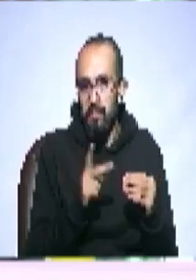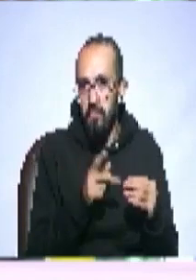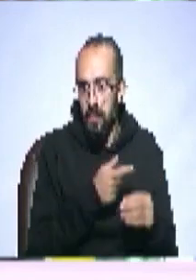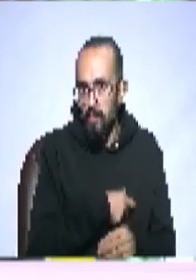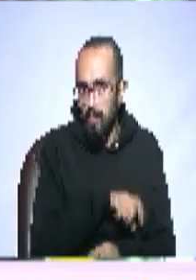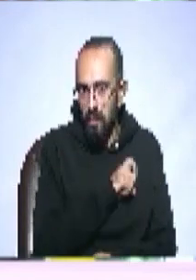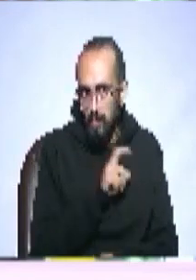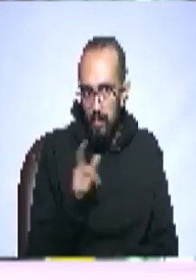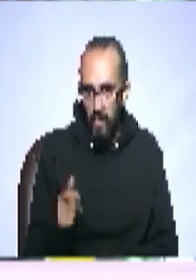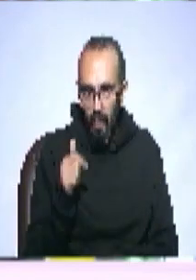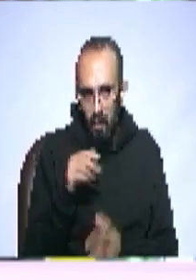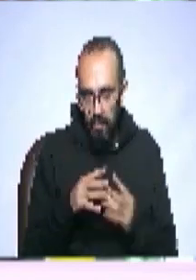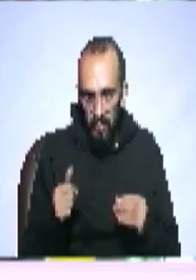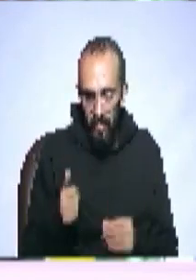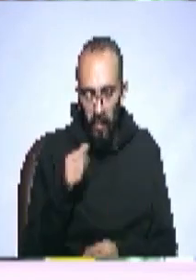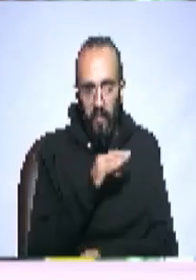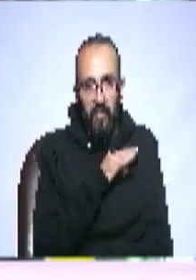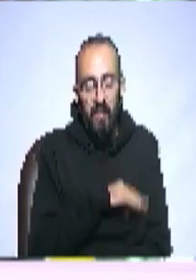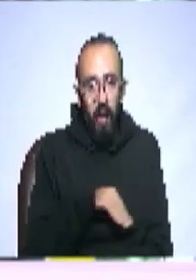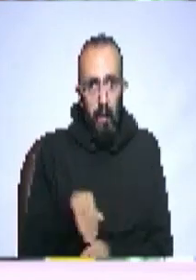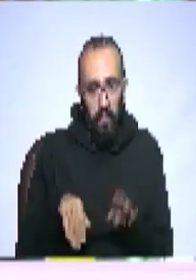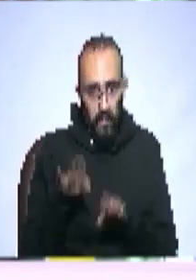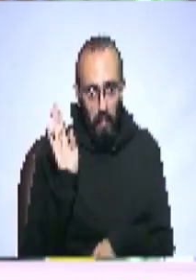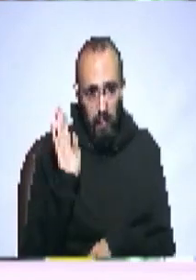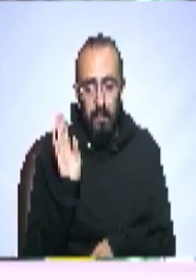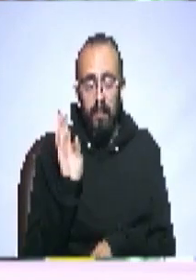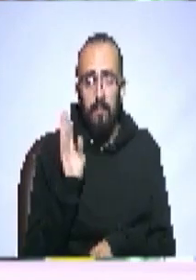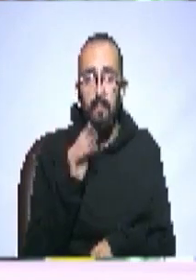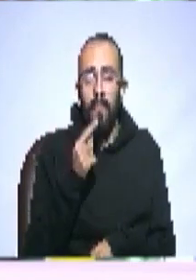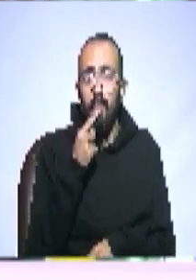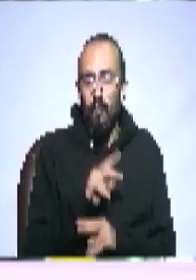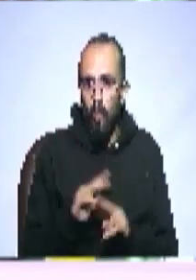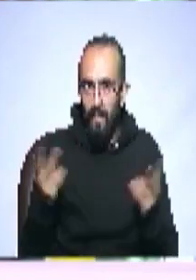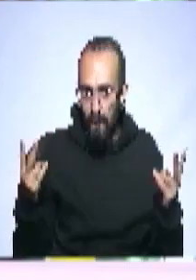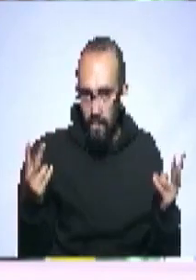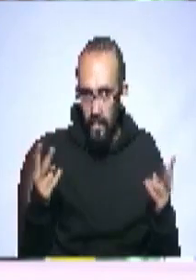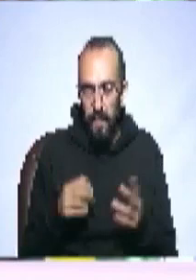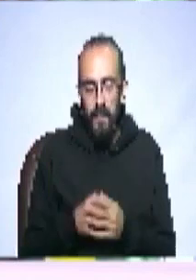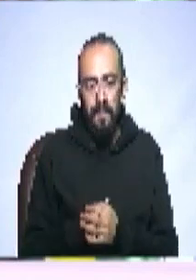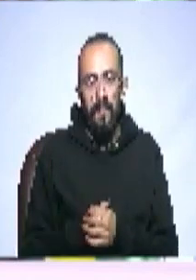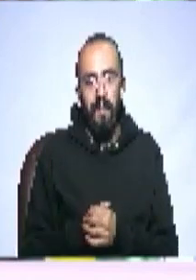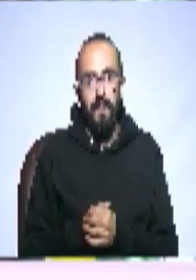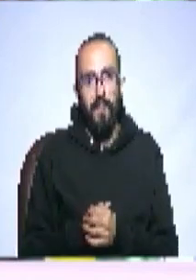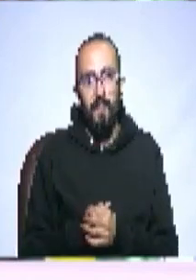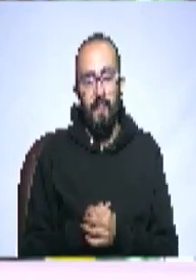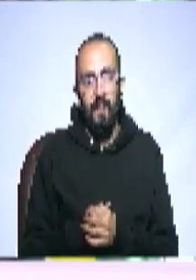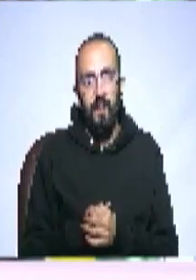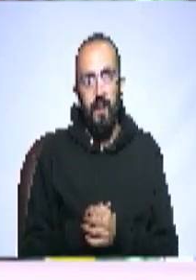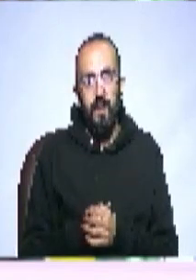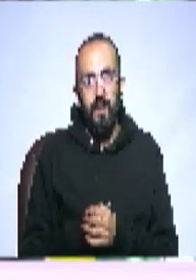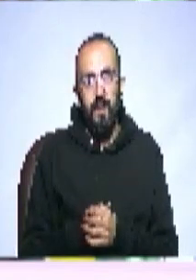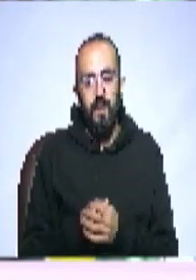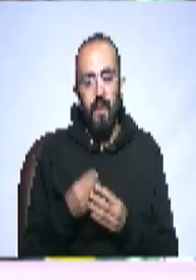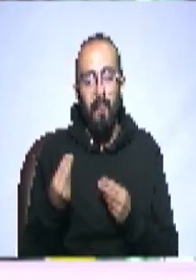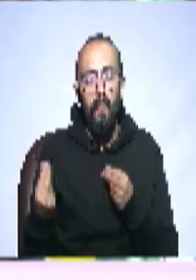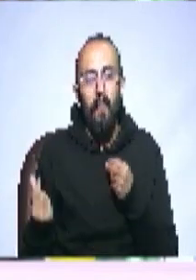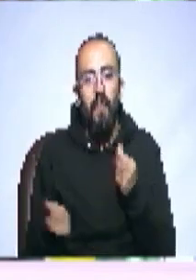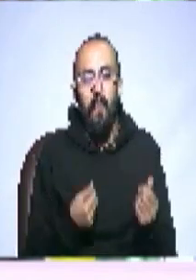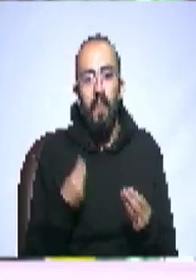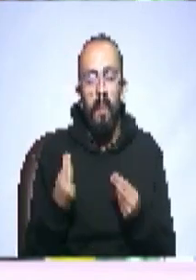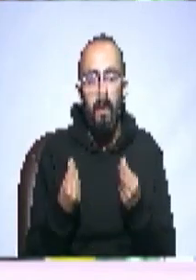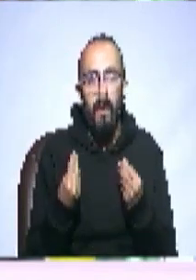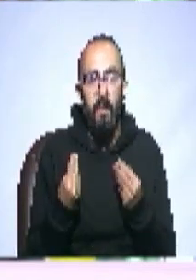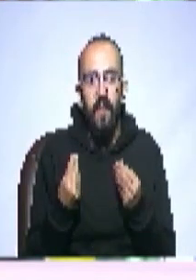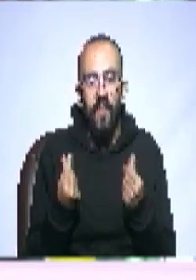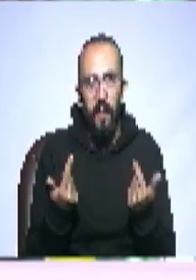مفيدة جدا، طعمها مختلف شوية في الأكل، بتدي نعومه كده مع الحاجه.